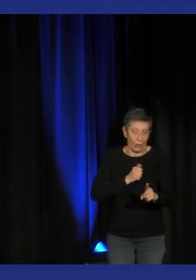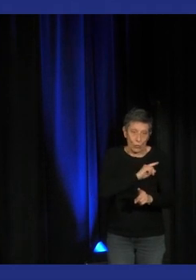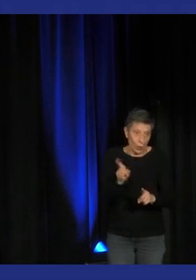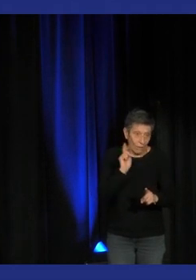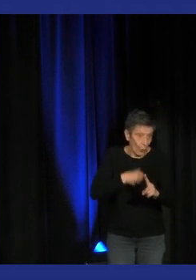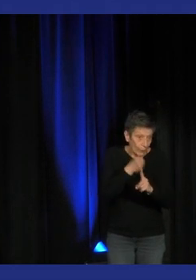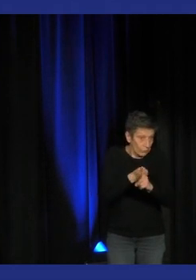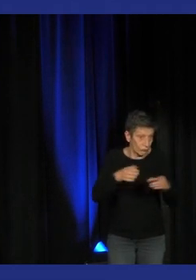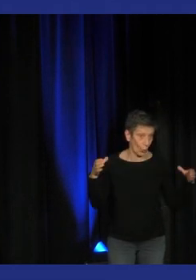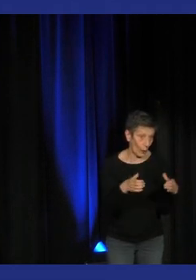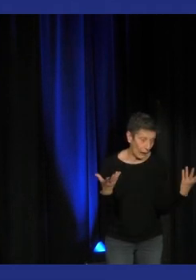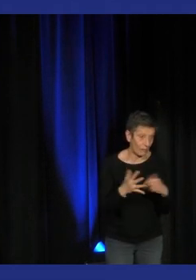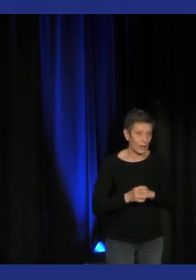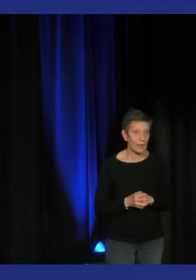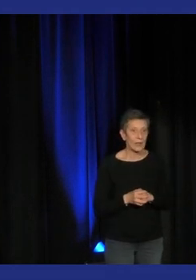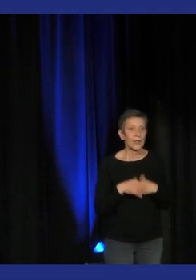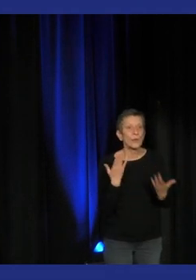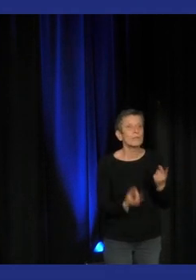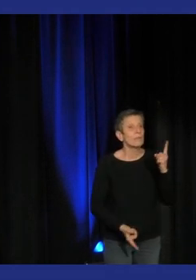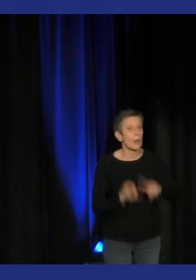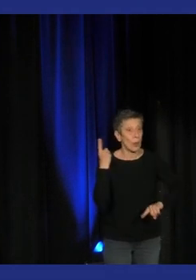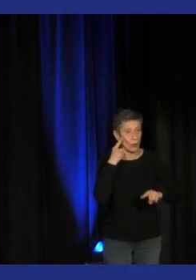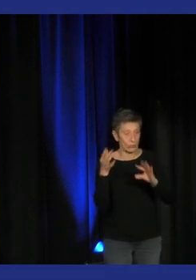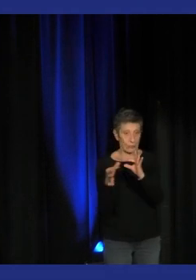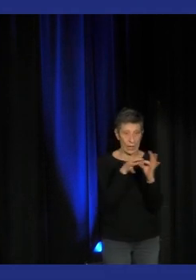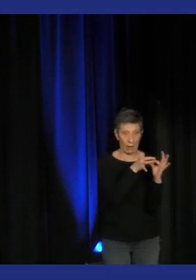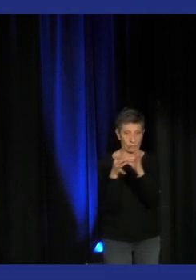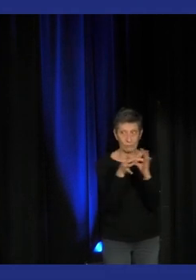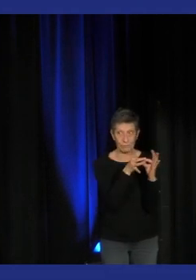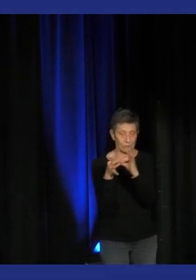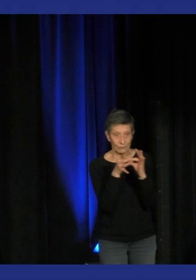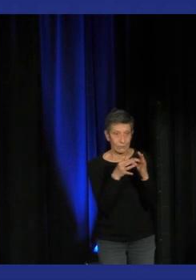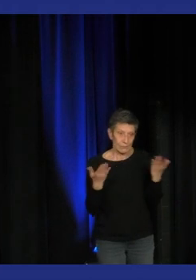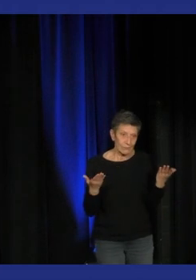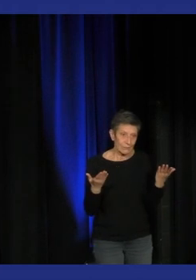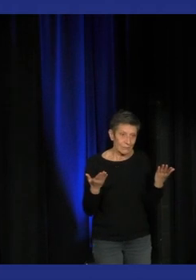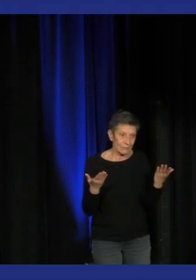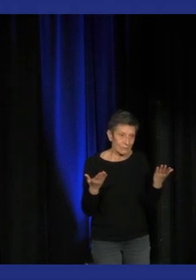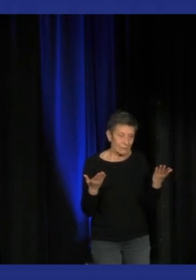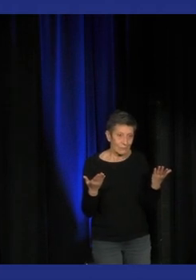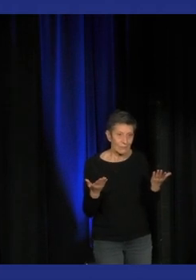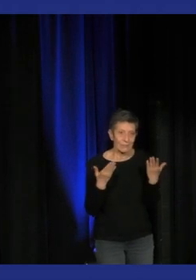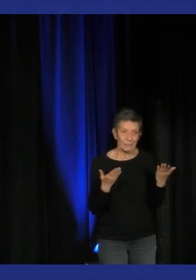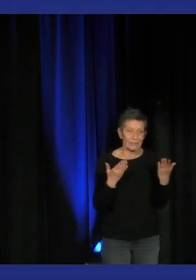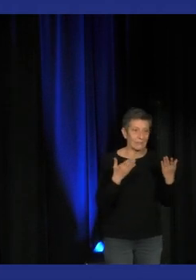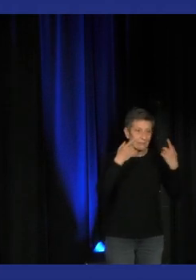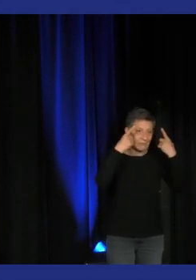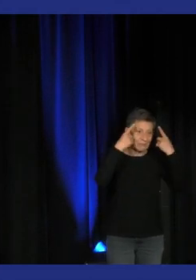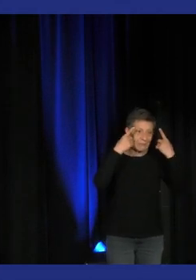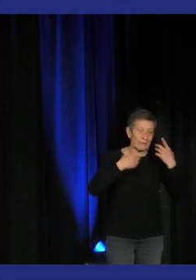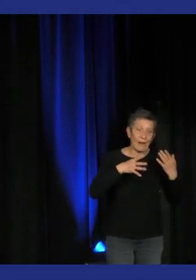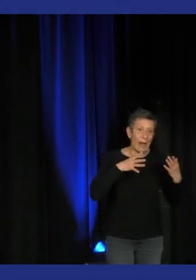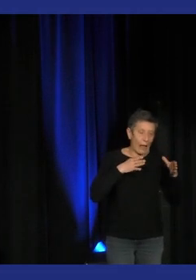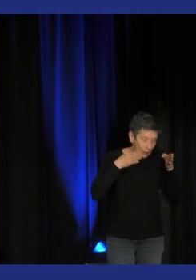mener. Donc, c'est vraiment important pour moi de lier les deux. D'un côté plus théorique et